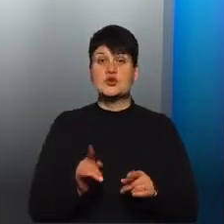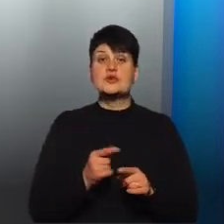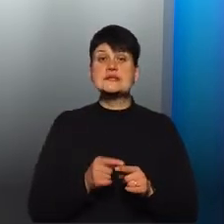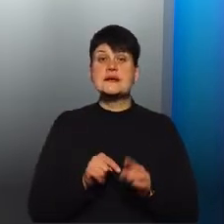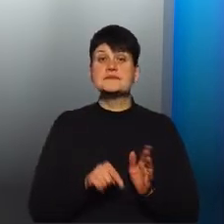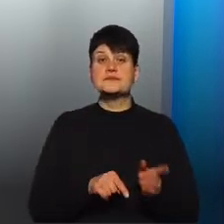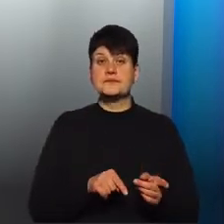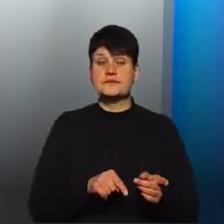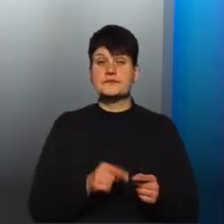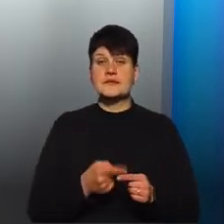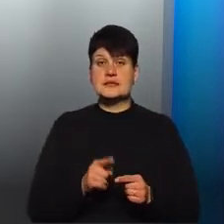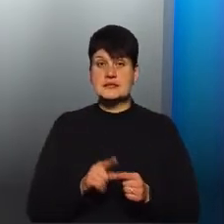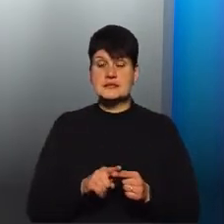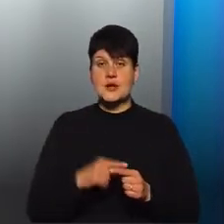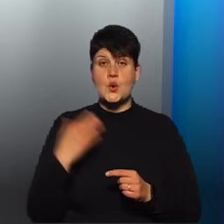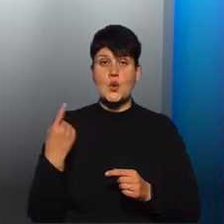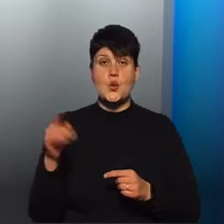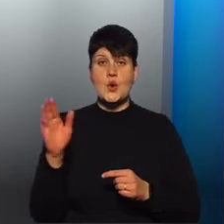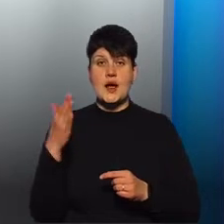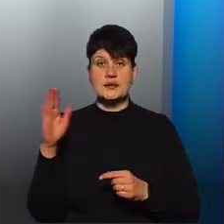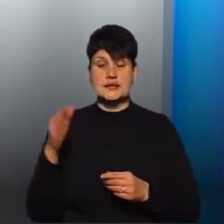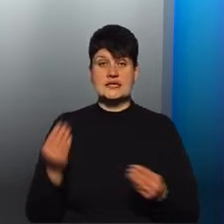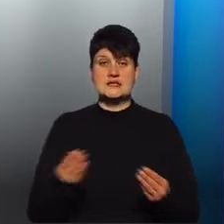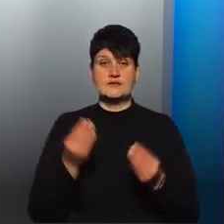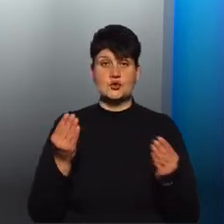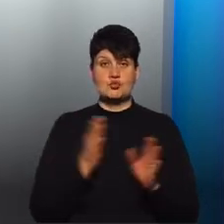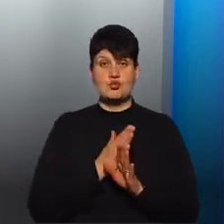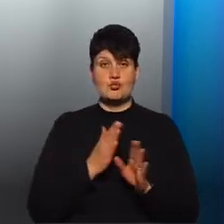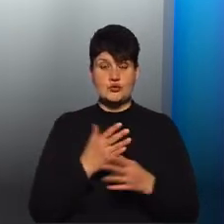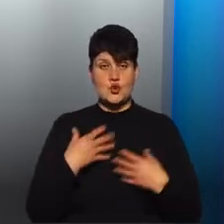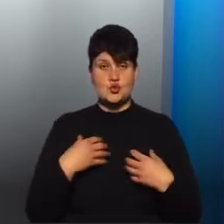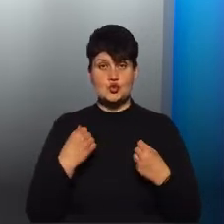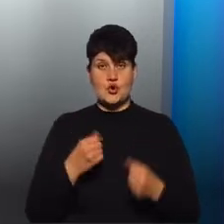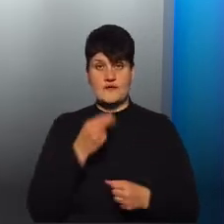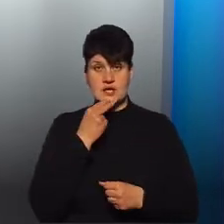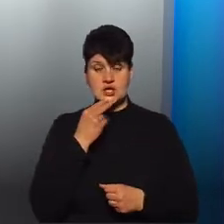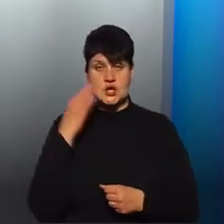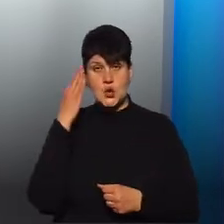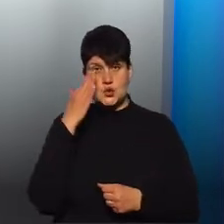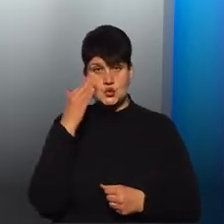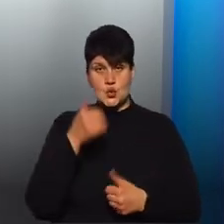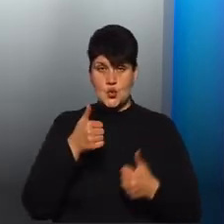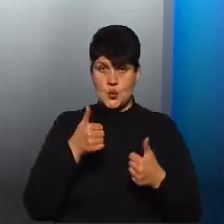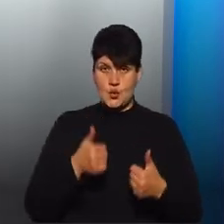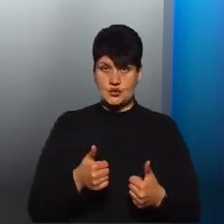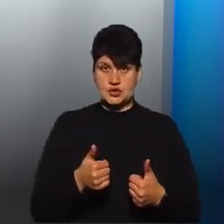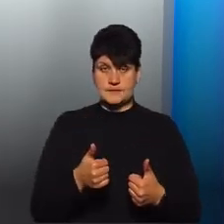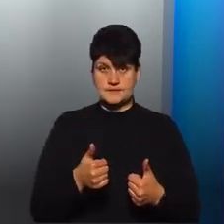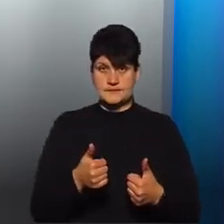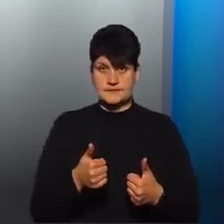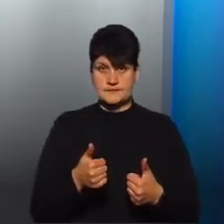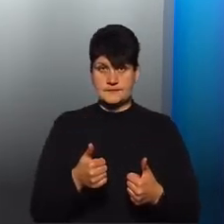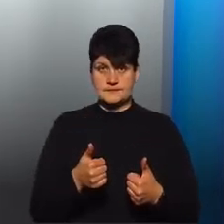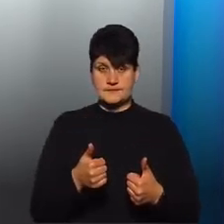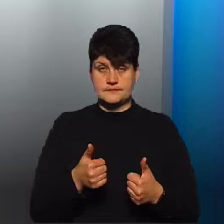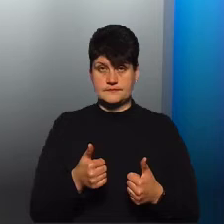Так, гуляти на свіжому повітрі, здорова їжа, сон хороший і там